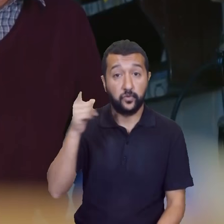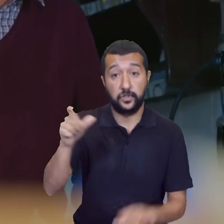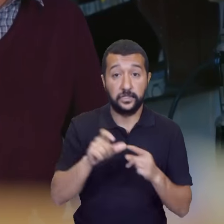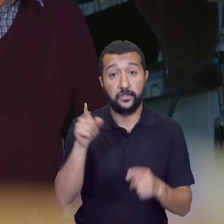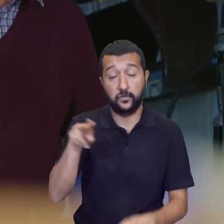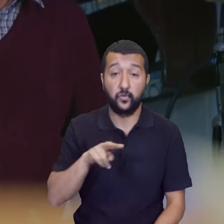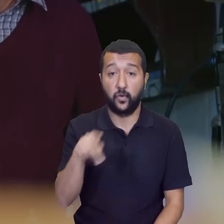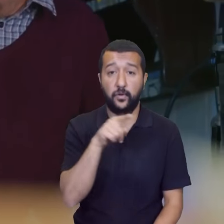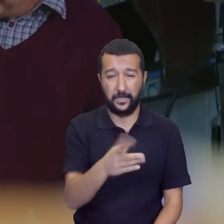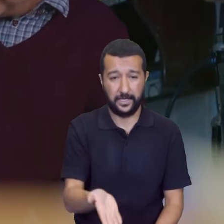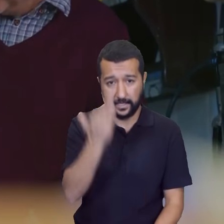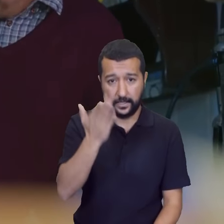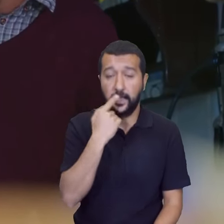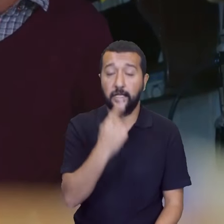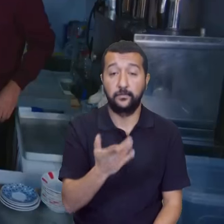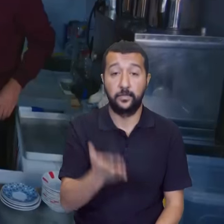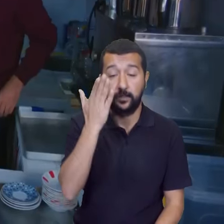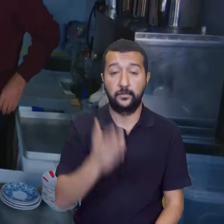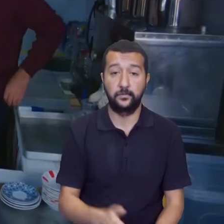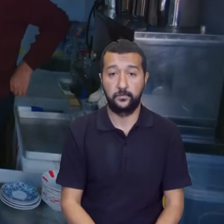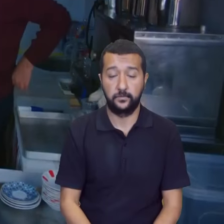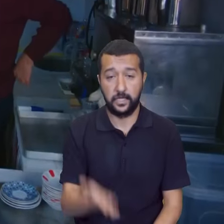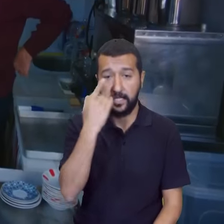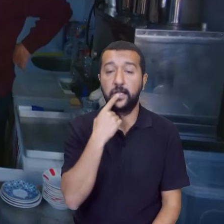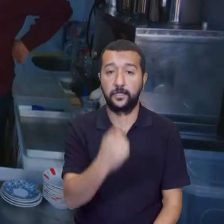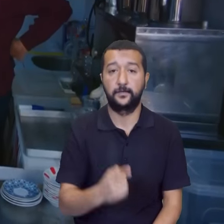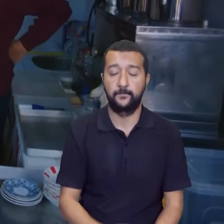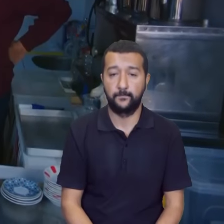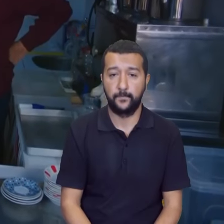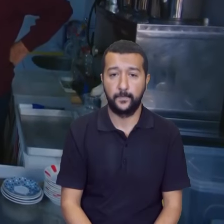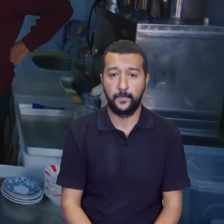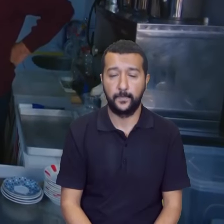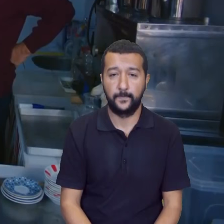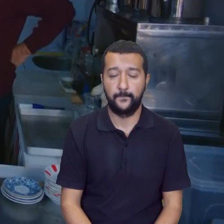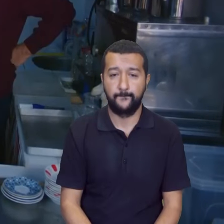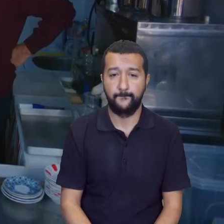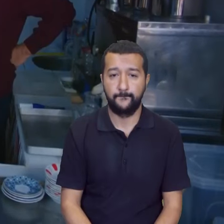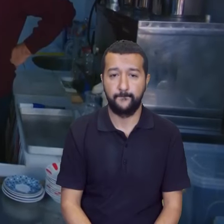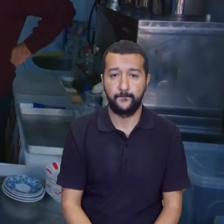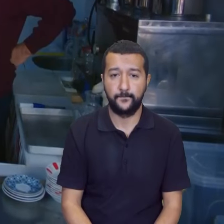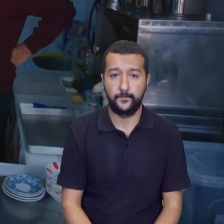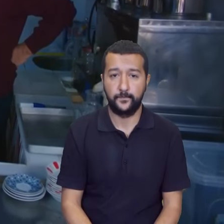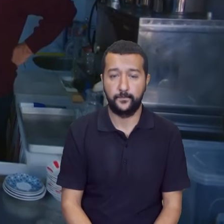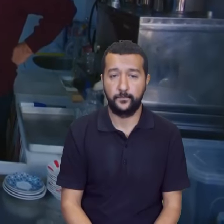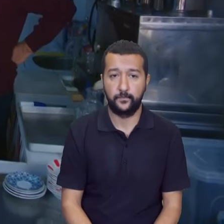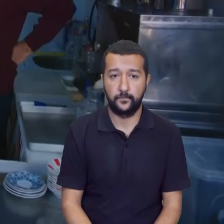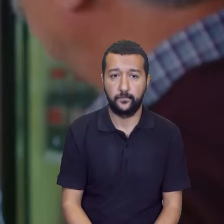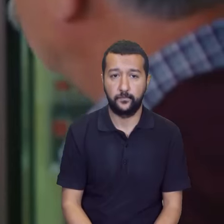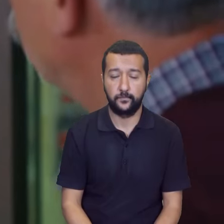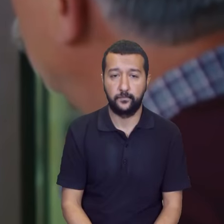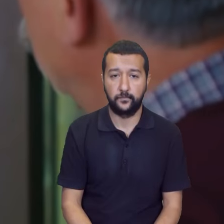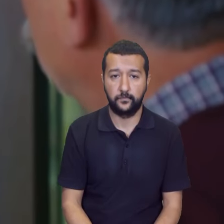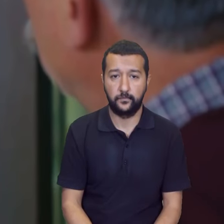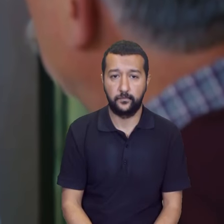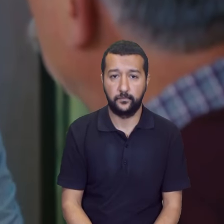Şener'in jargonunu. Kalk ayağa, kalk, kalk, kalk. Kalk. Elleri belinde bekliyor. Halit ağlayarak dizlerinin üzerinden